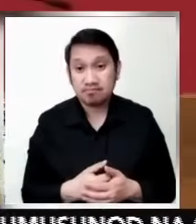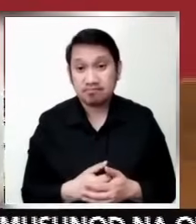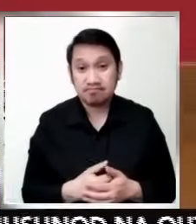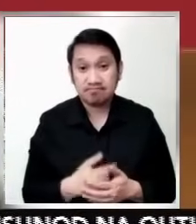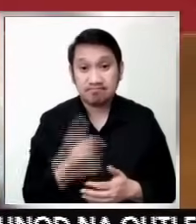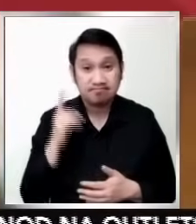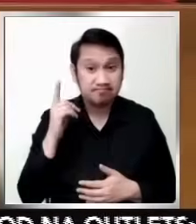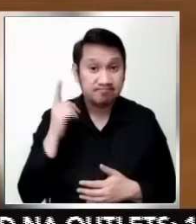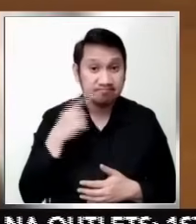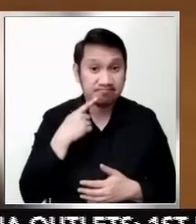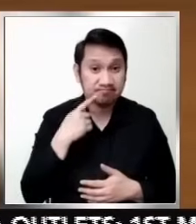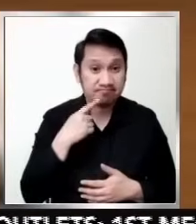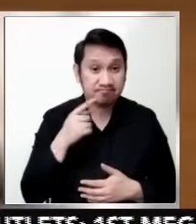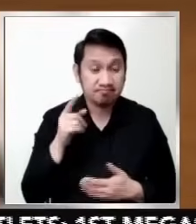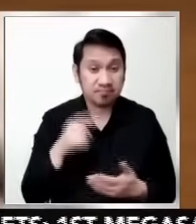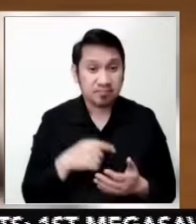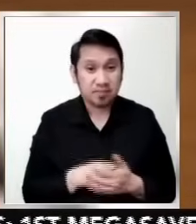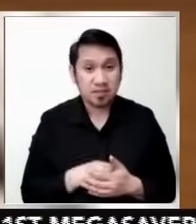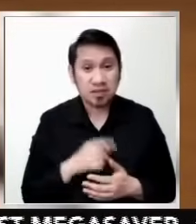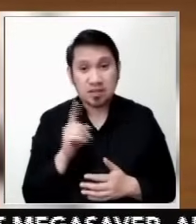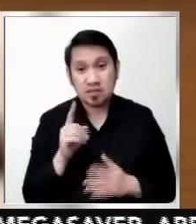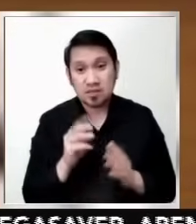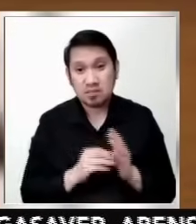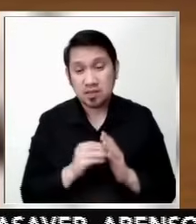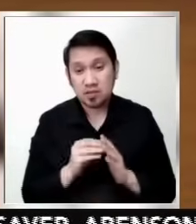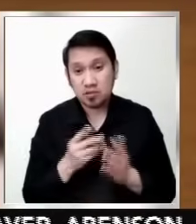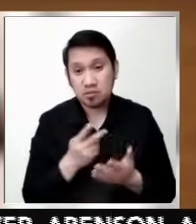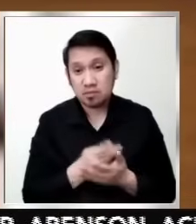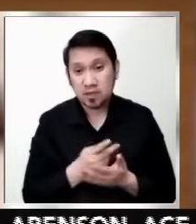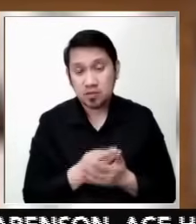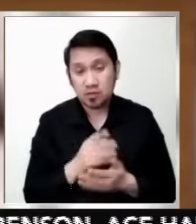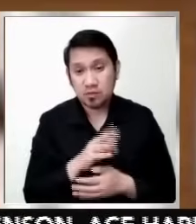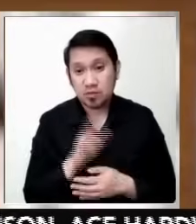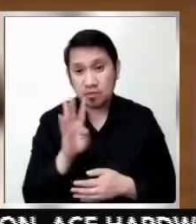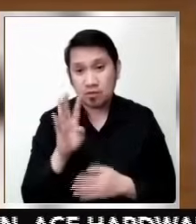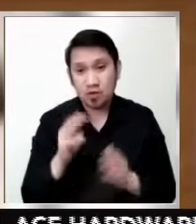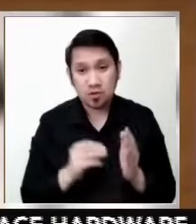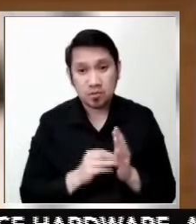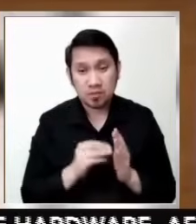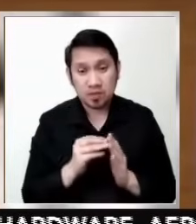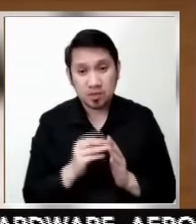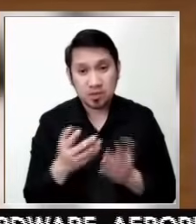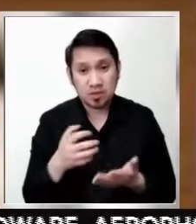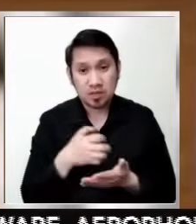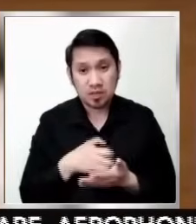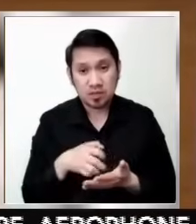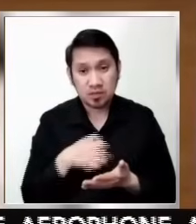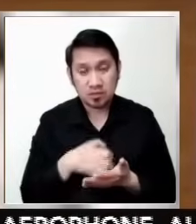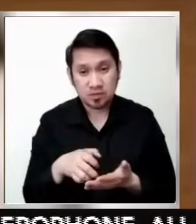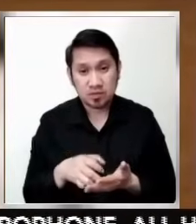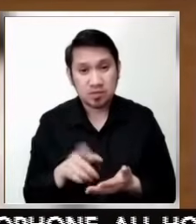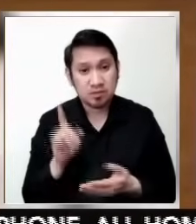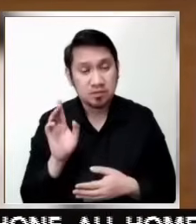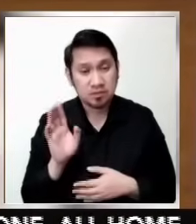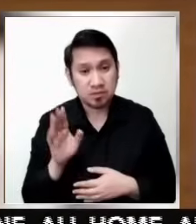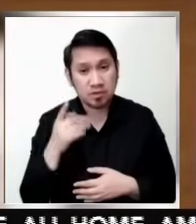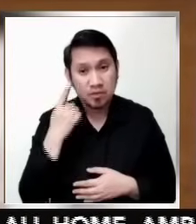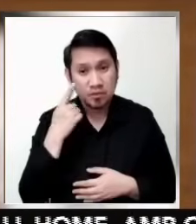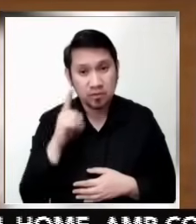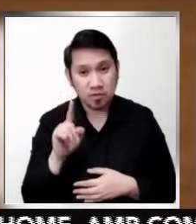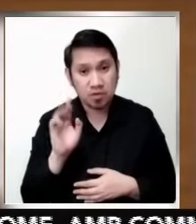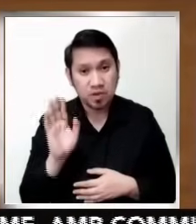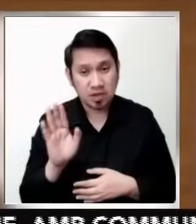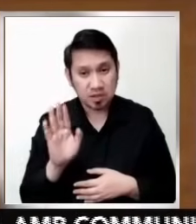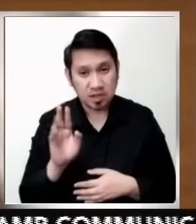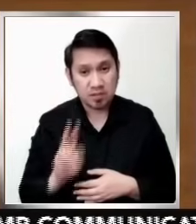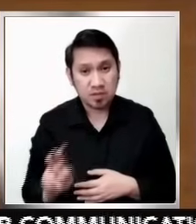hindi lagpas isang bilyong piso kundi mahigit AP na milyong piso Ang nagastos ng tanggapan ng speaker para sa mga opisyal na biyahe